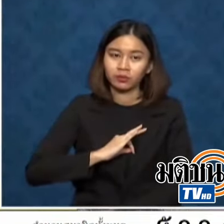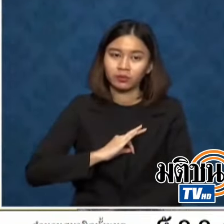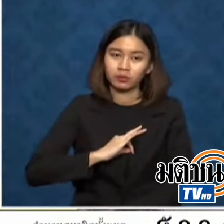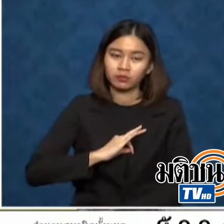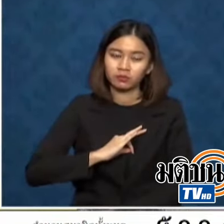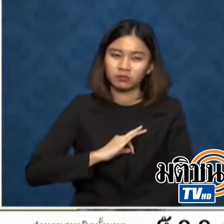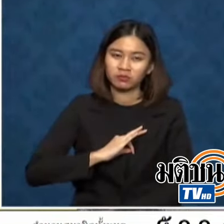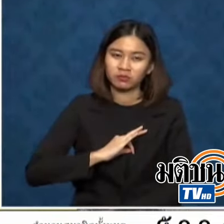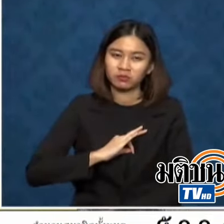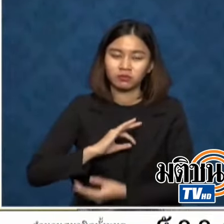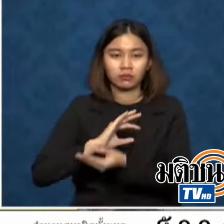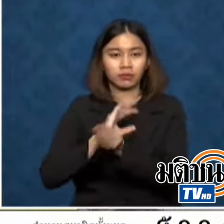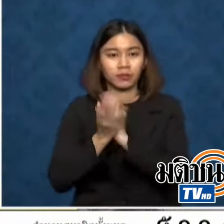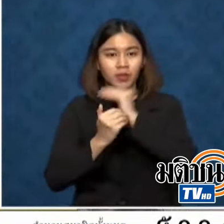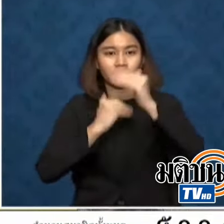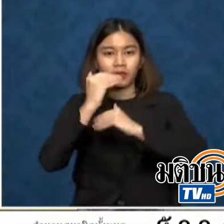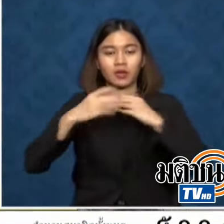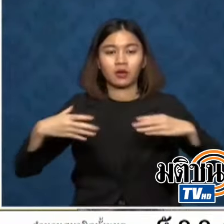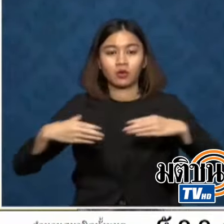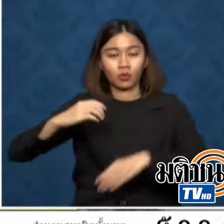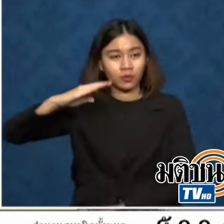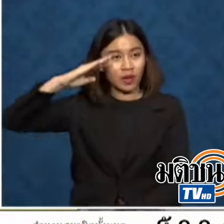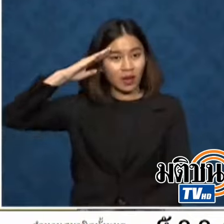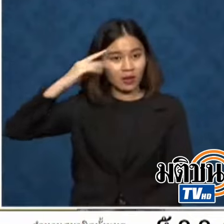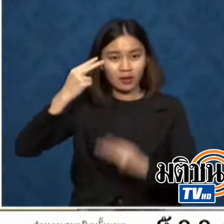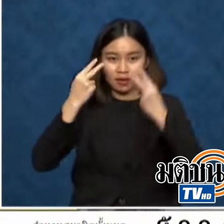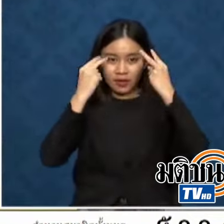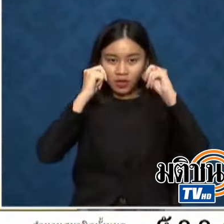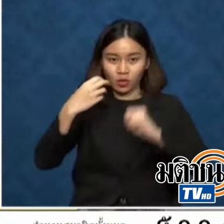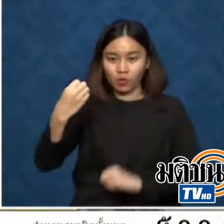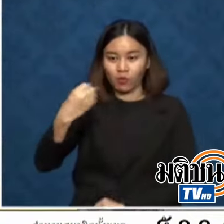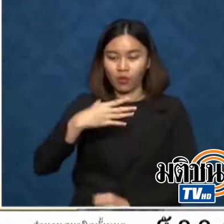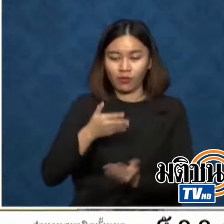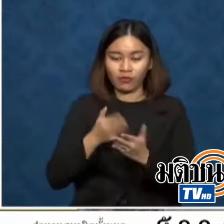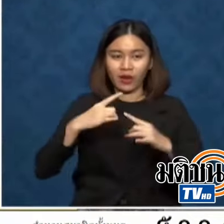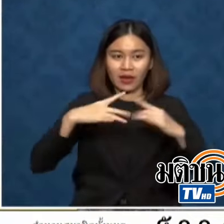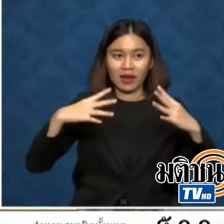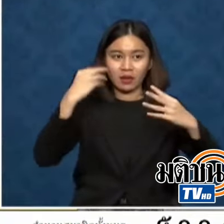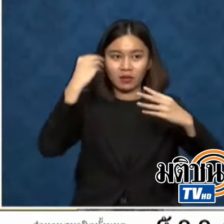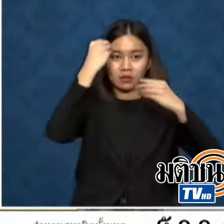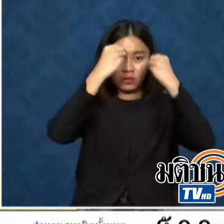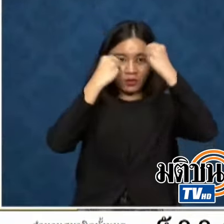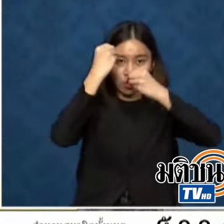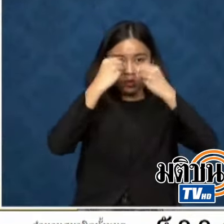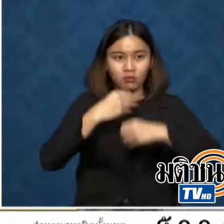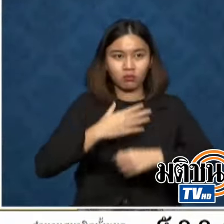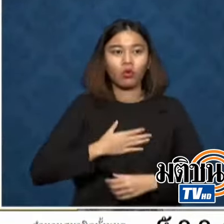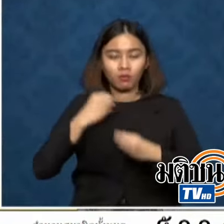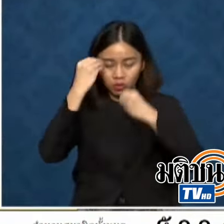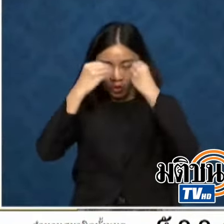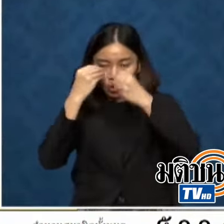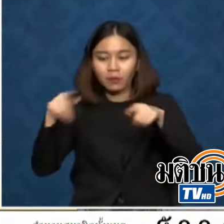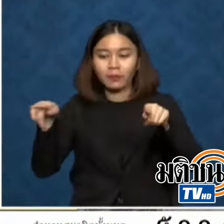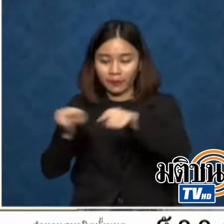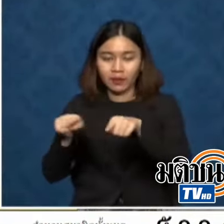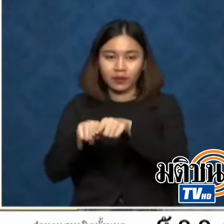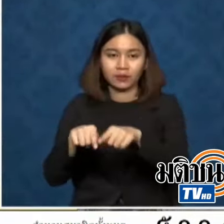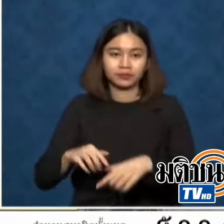การปฏิรูปกองทัพท่านนายกบอกว่าฝ่ายค้านงงผมก็งงท่านเหมือนกัน